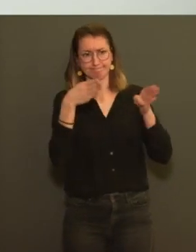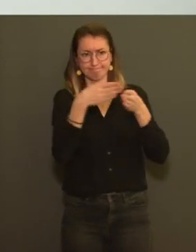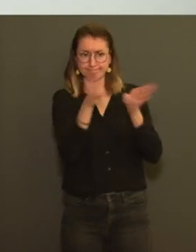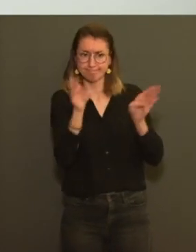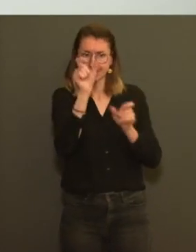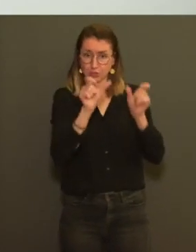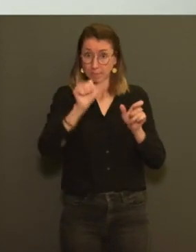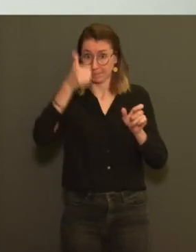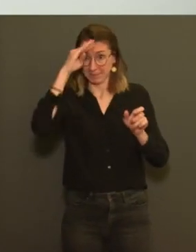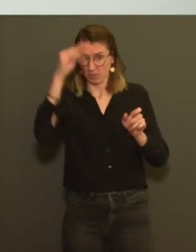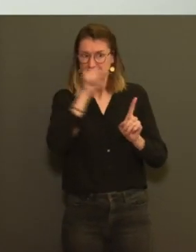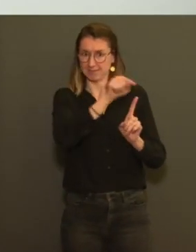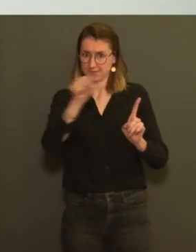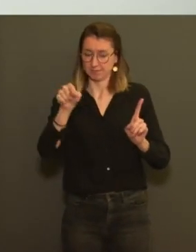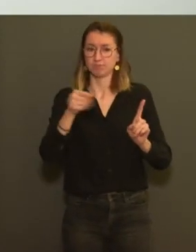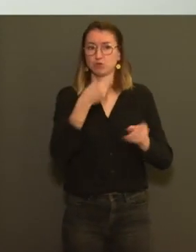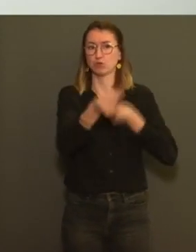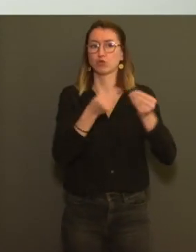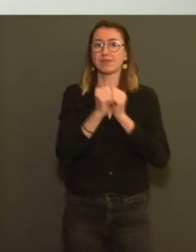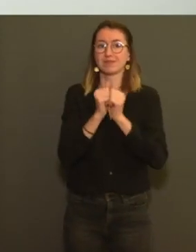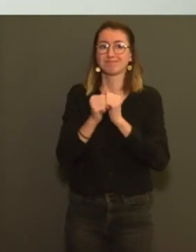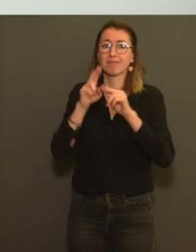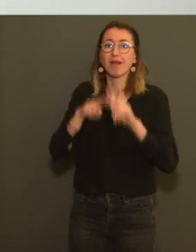tracing adéquate dont nous avons actuellement besoin.